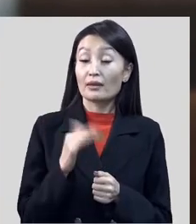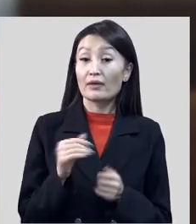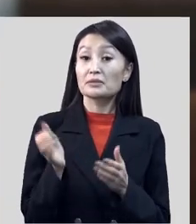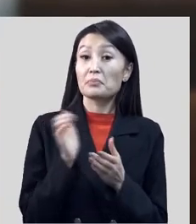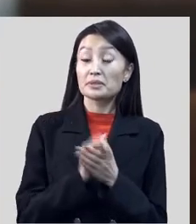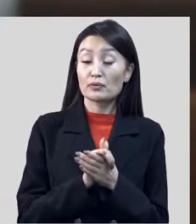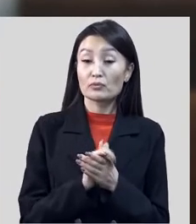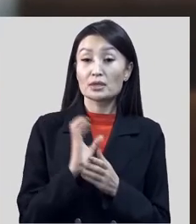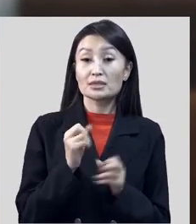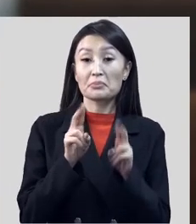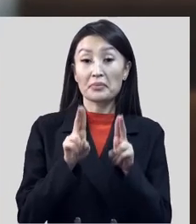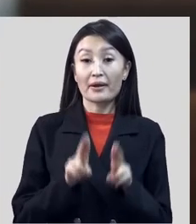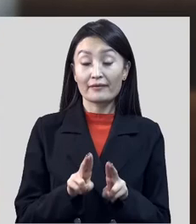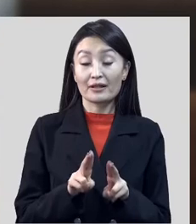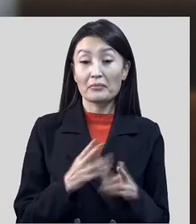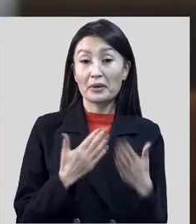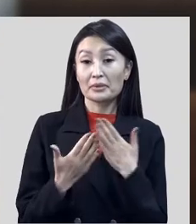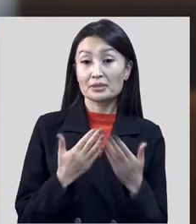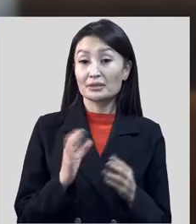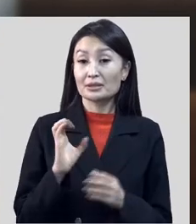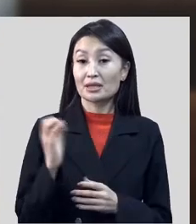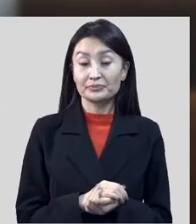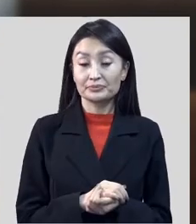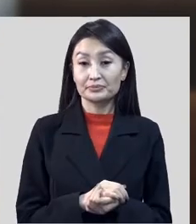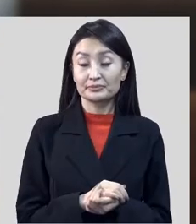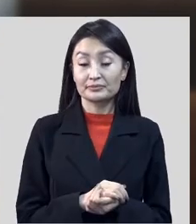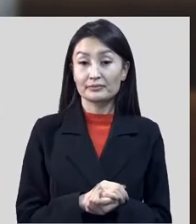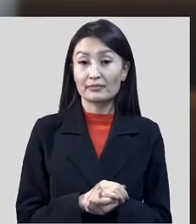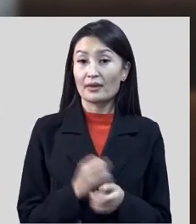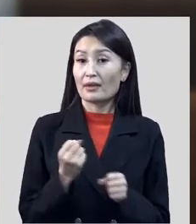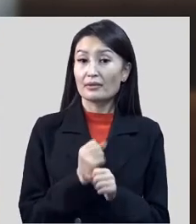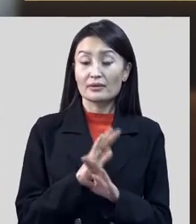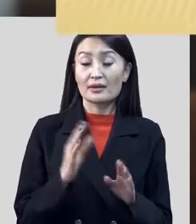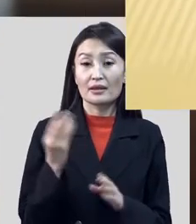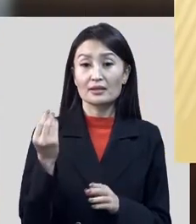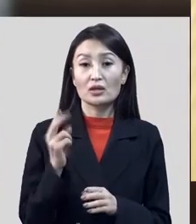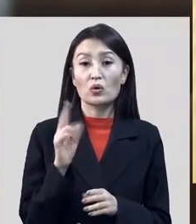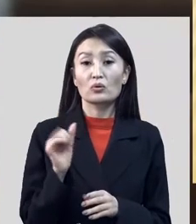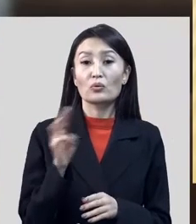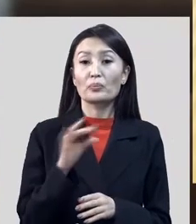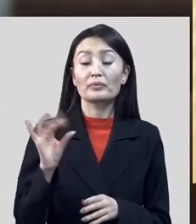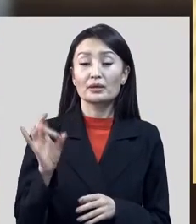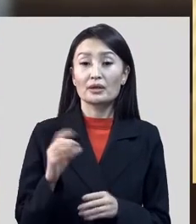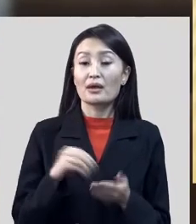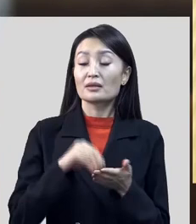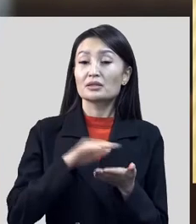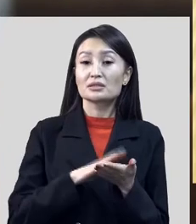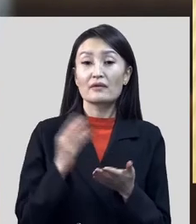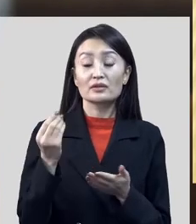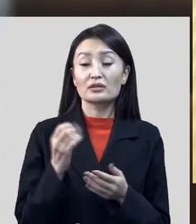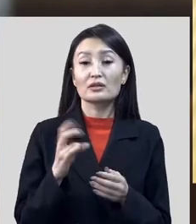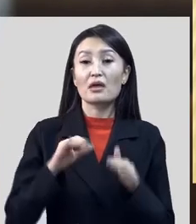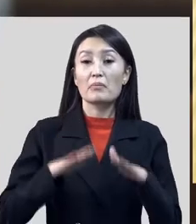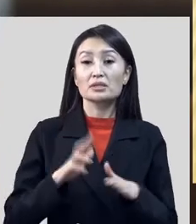с правилами обращения с деньгами не делайте из денег кумира не ставьте деньги на